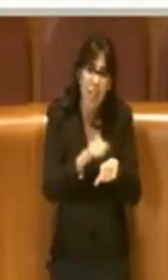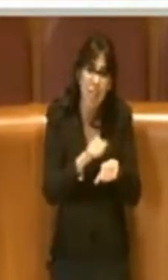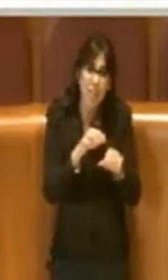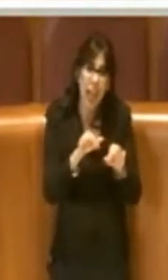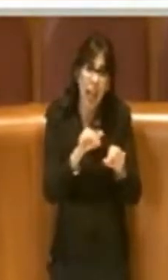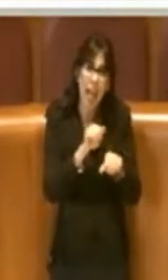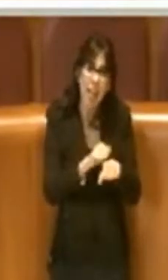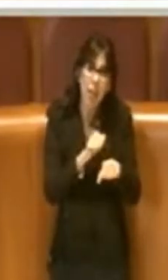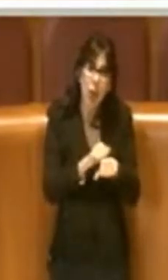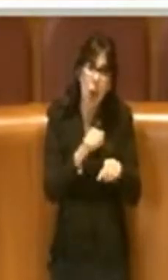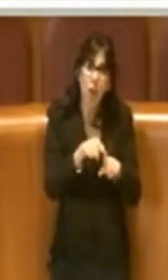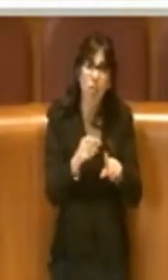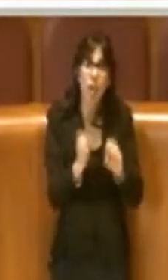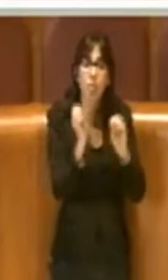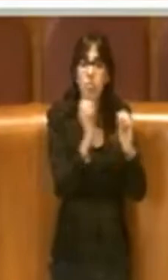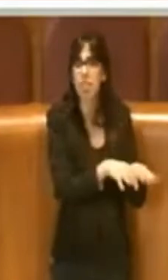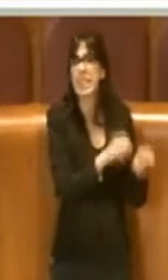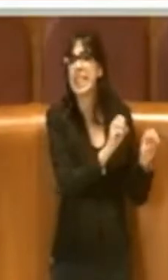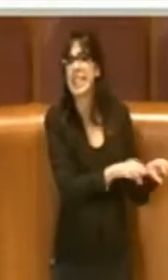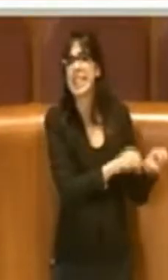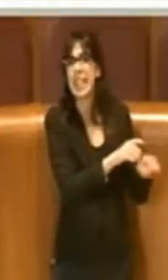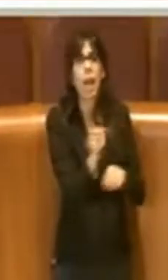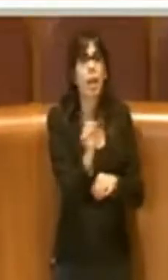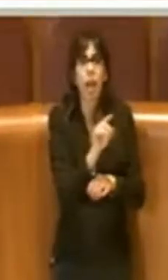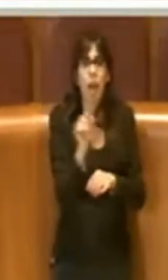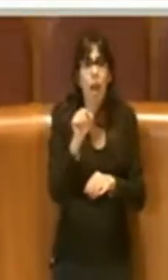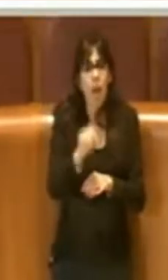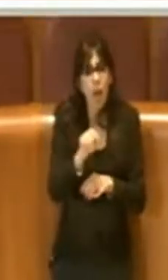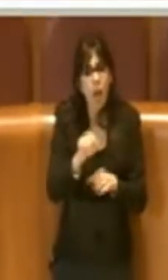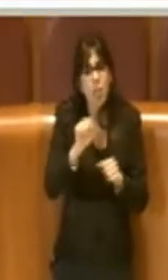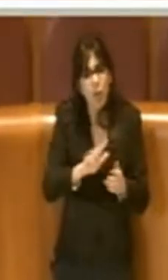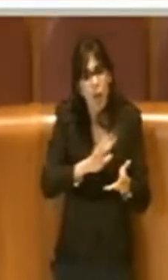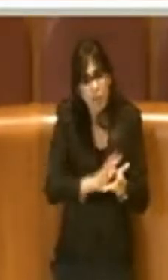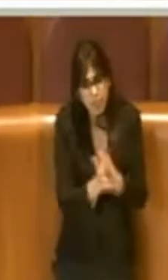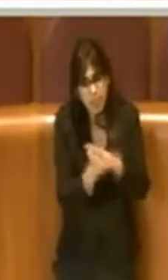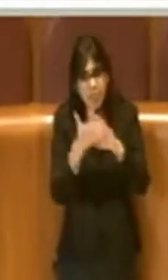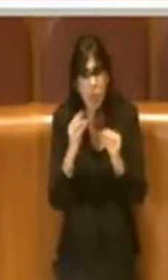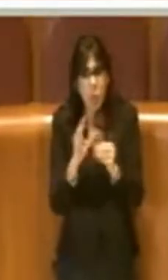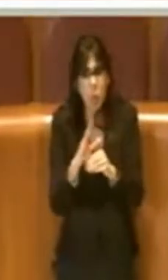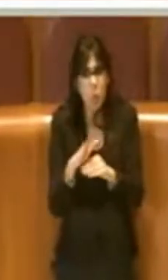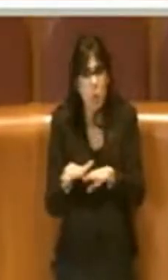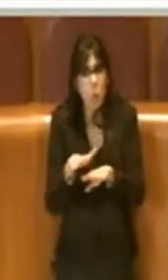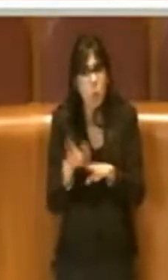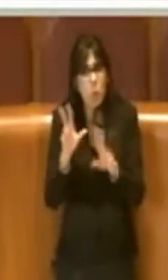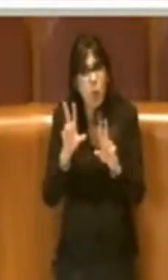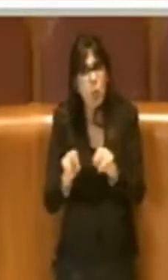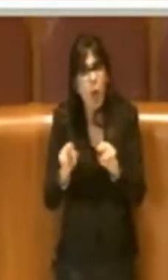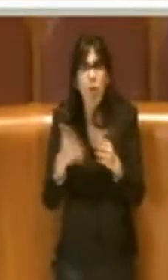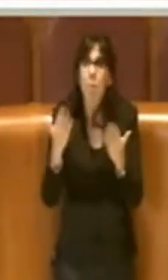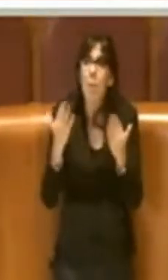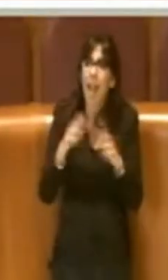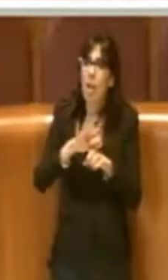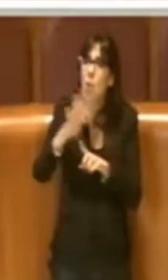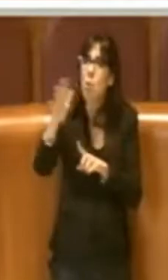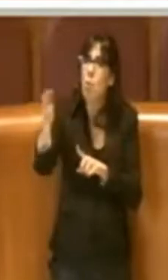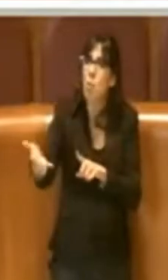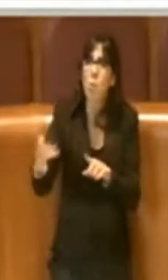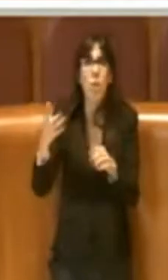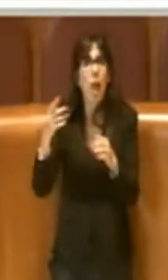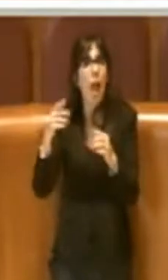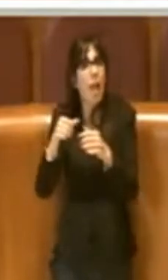terre da scavo, ma di avere per esse un nuovo utilizzo, magari in un altro sito,